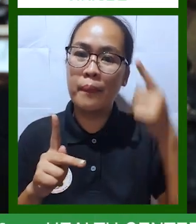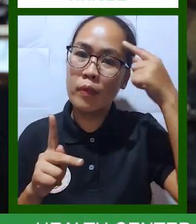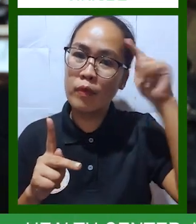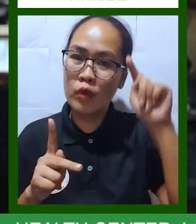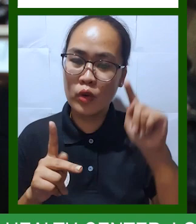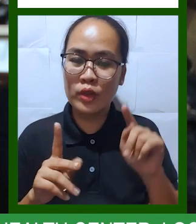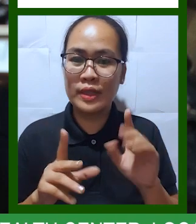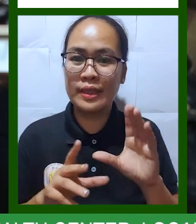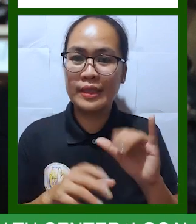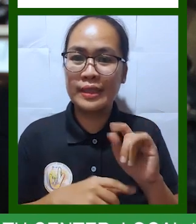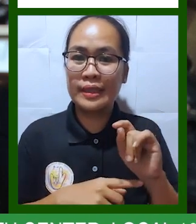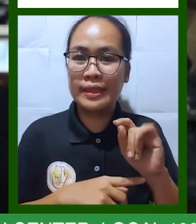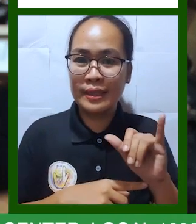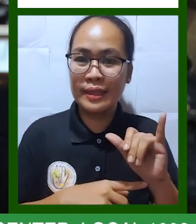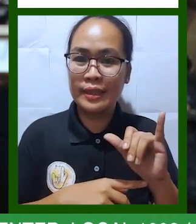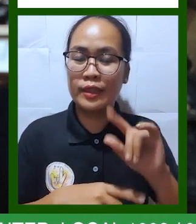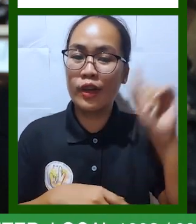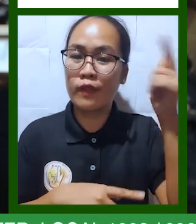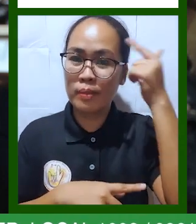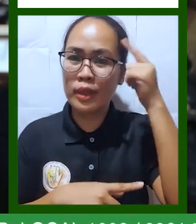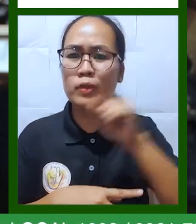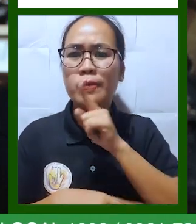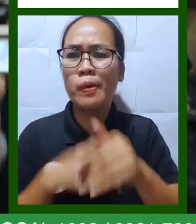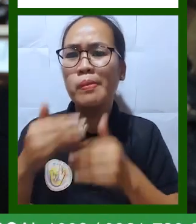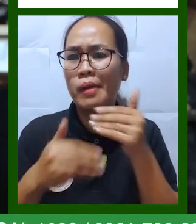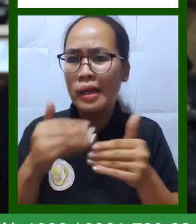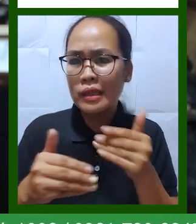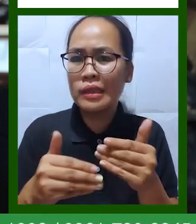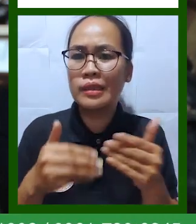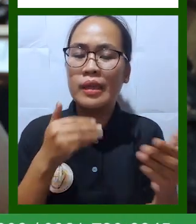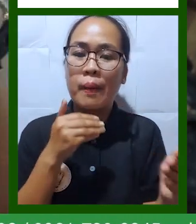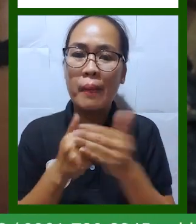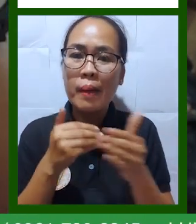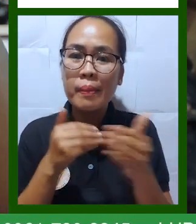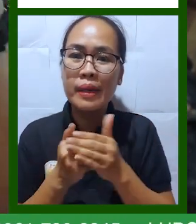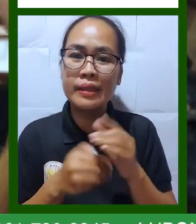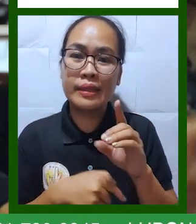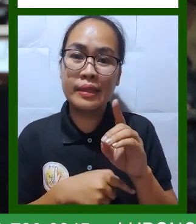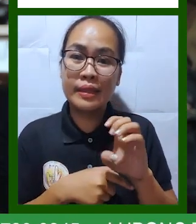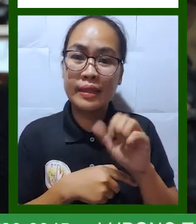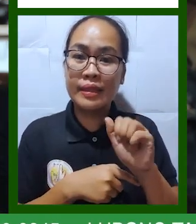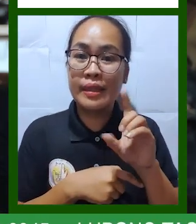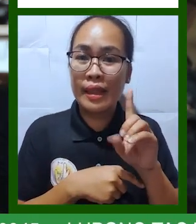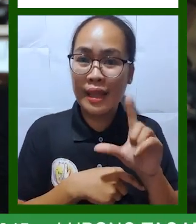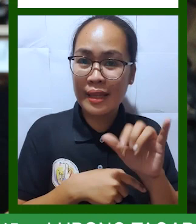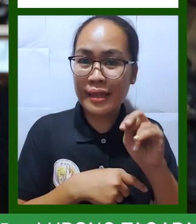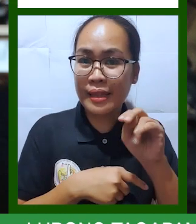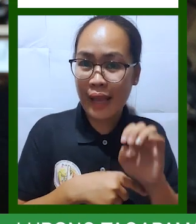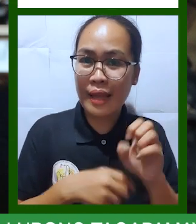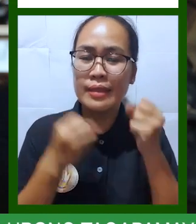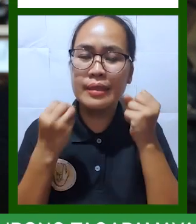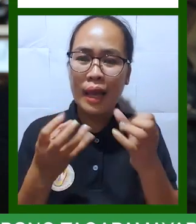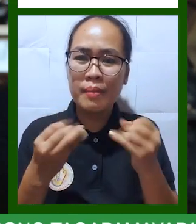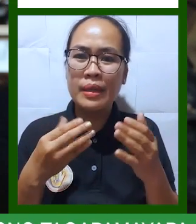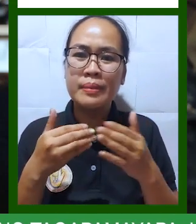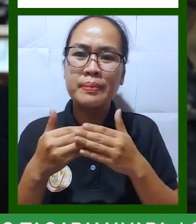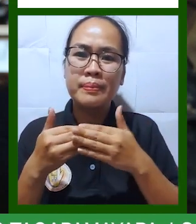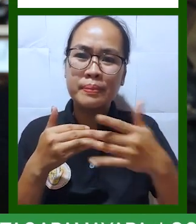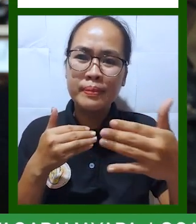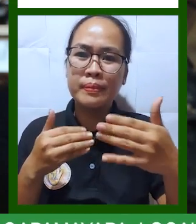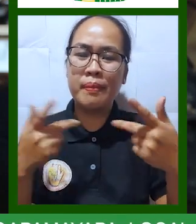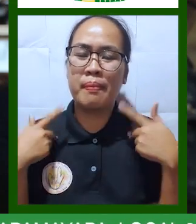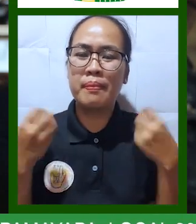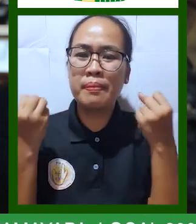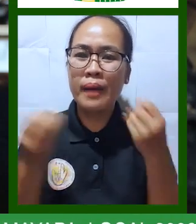sa city government, iproseso na po natin. Ano naman po natin, mas nalalapit ang deadline, no, mas dumadami